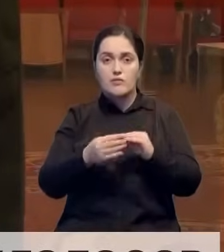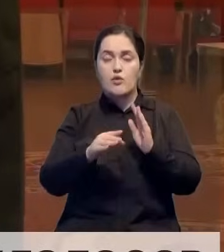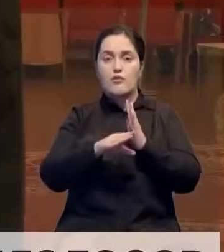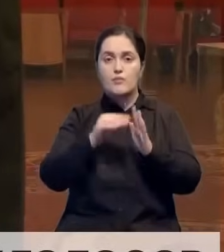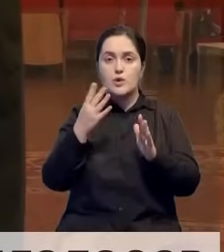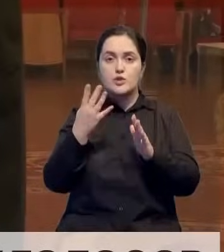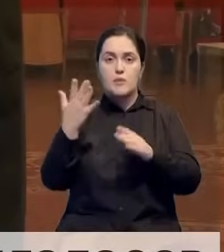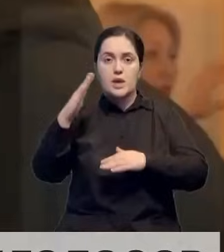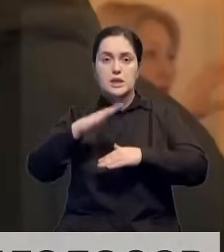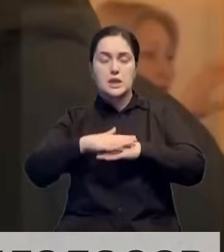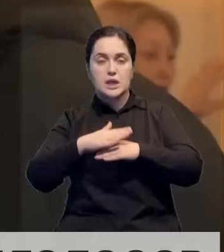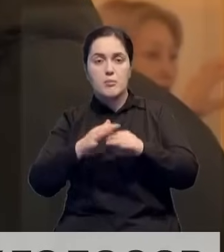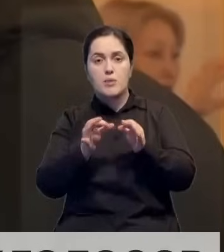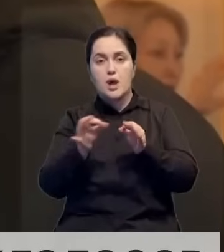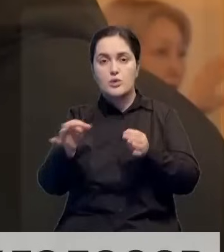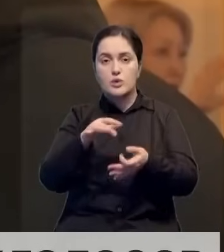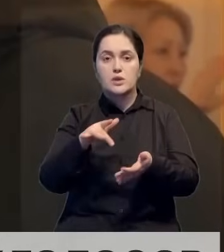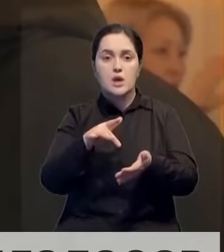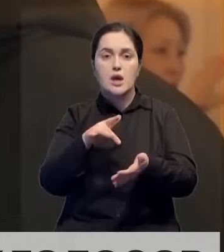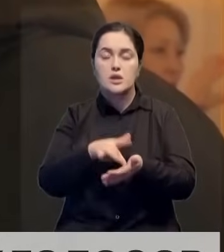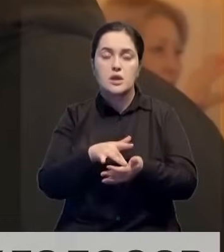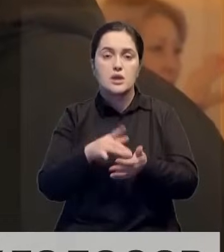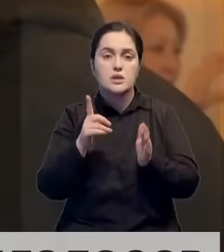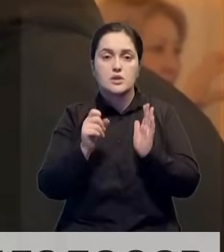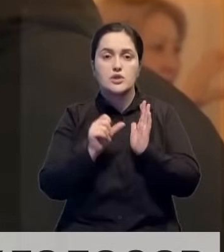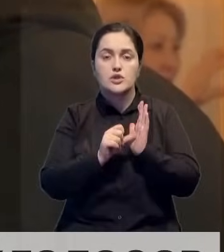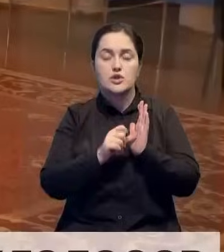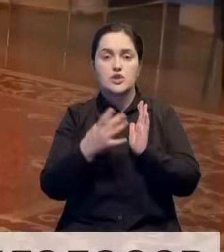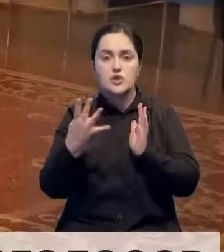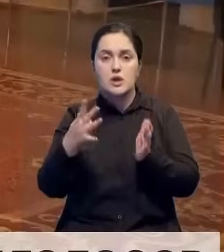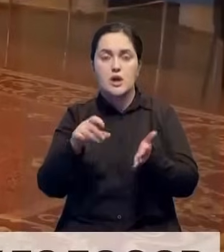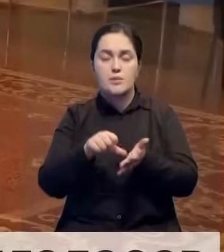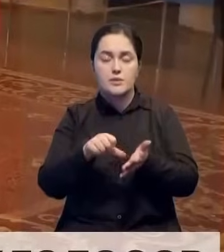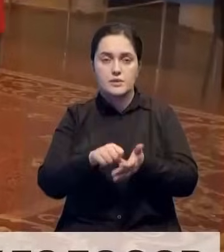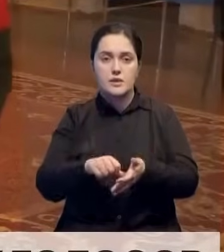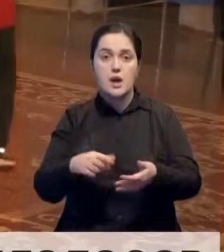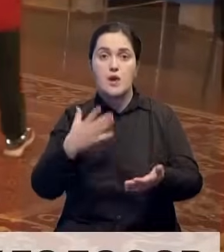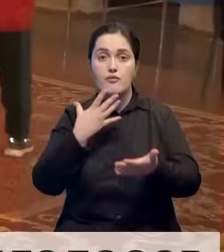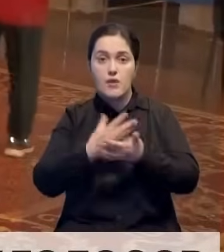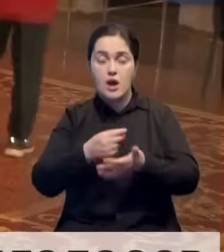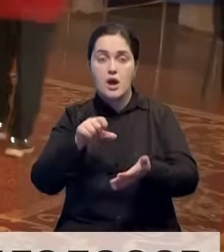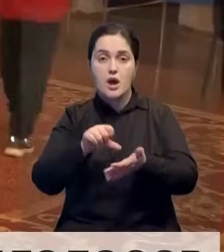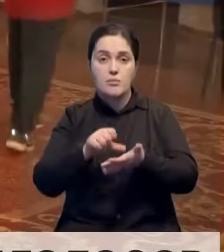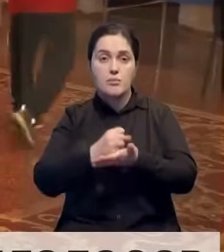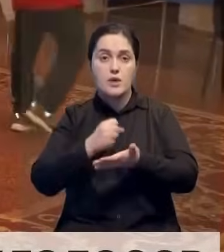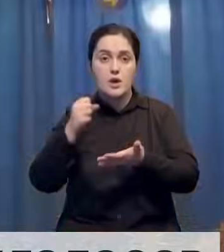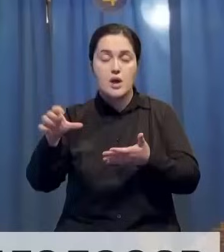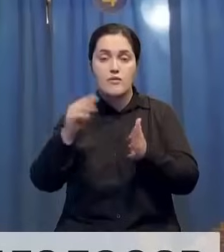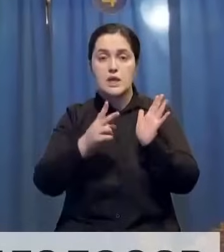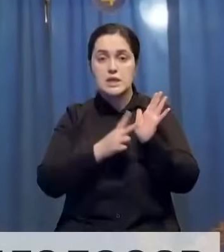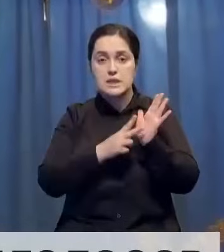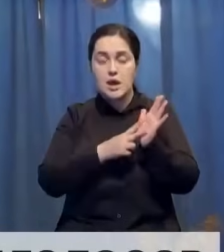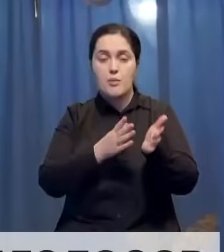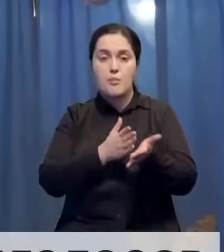45 акимов районов и городов областного значения из 164 претендентов. К слову, своих кандидатов выдвинули все 7